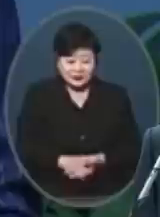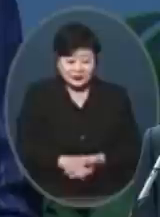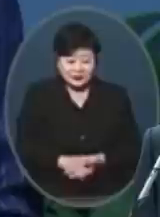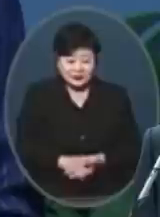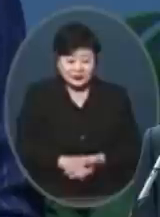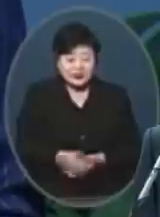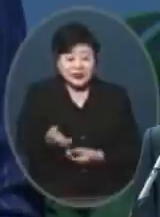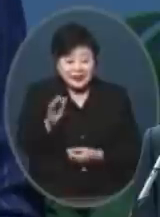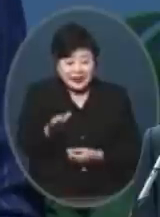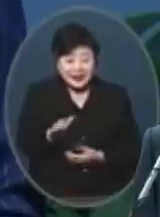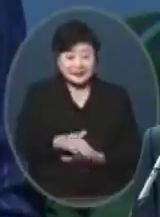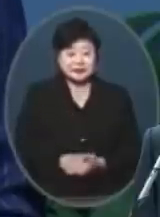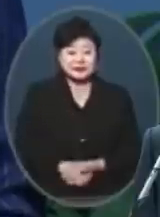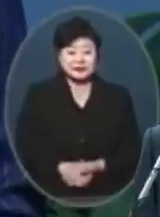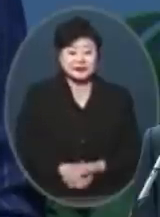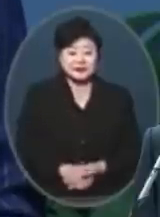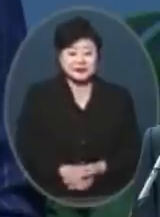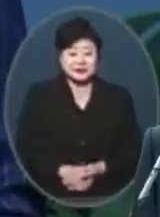그런데